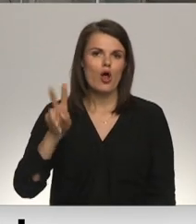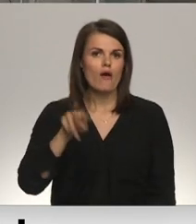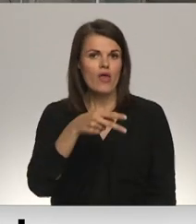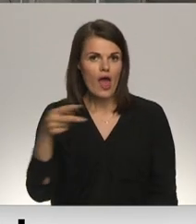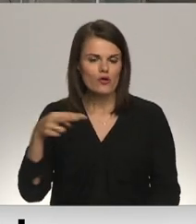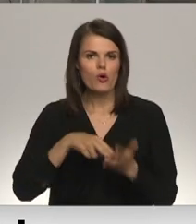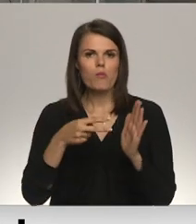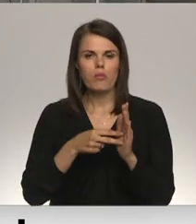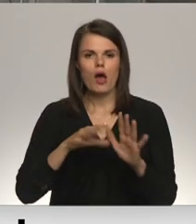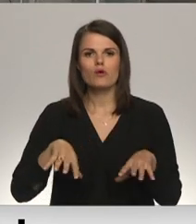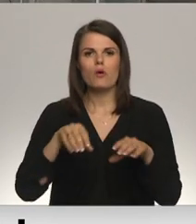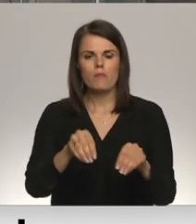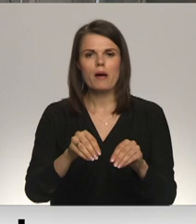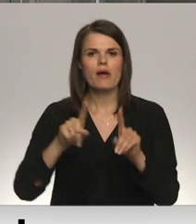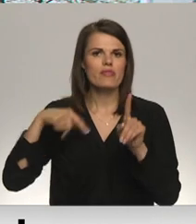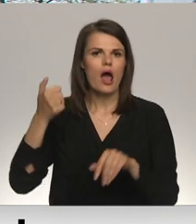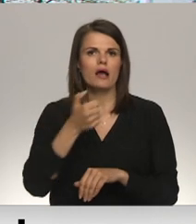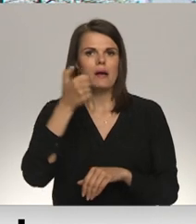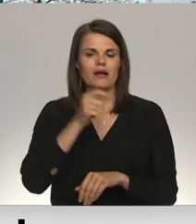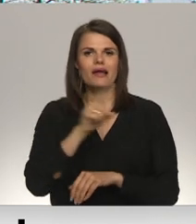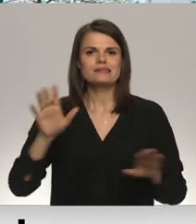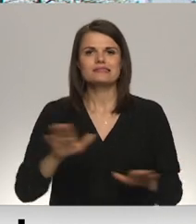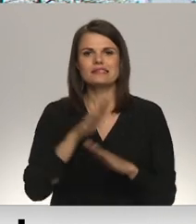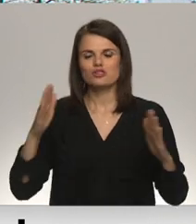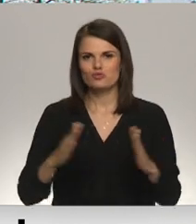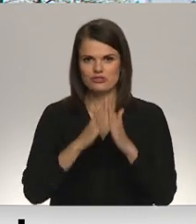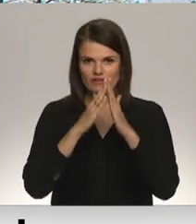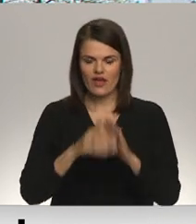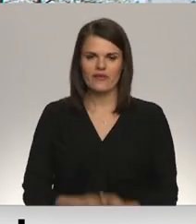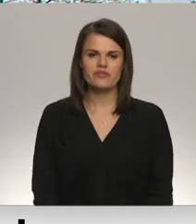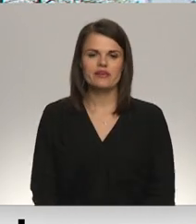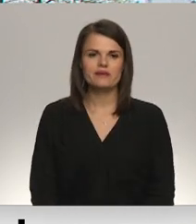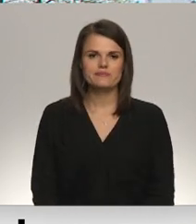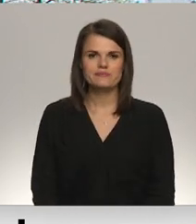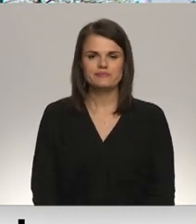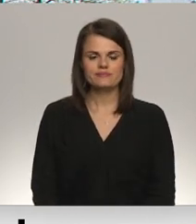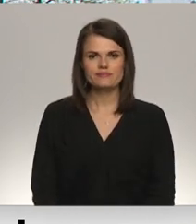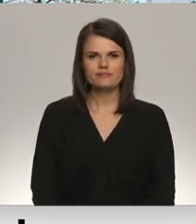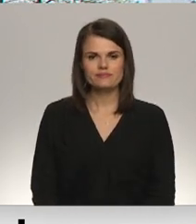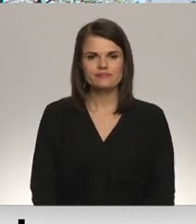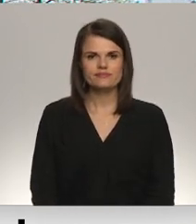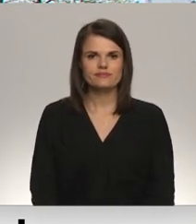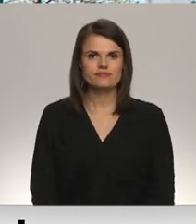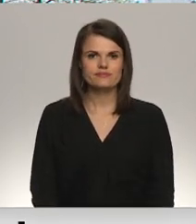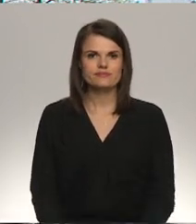to plānots pabeigt nākamgad līdz dziesmu svētkiem. Vita Anstrate, Kristaps Domrovskis, Latvijas televīzija.